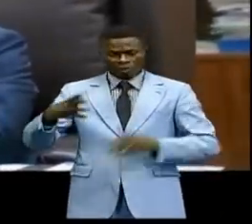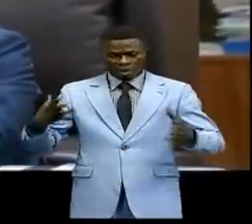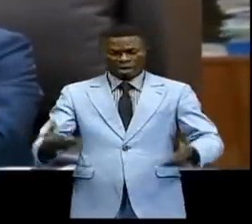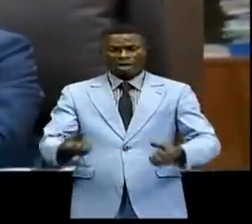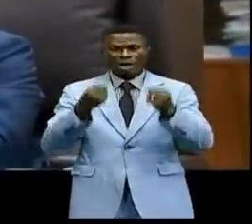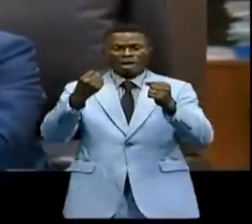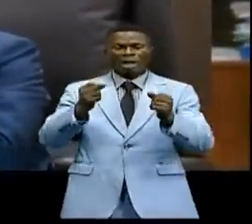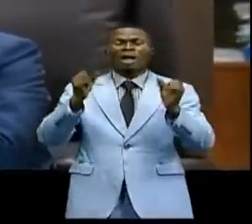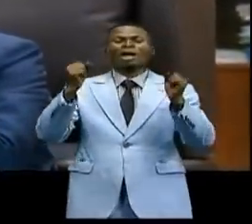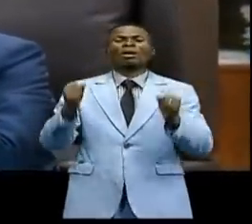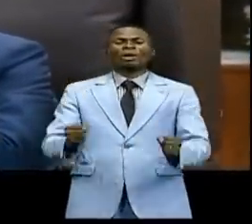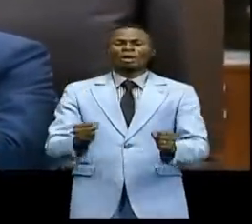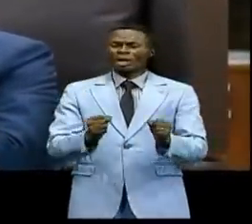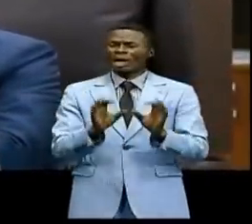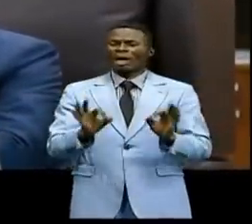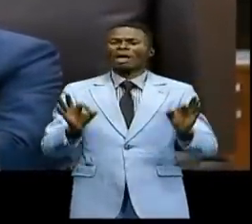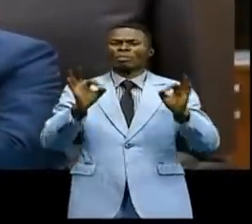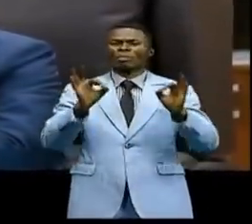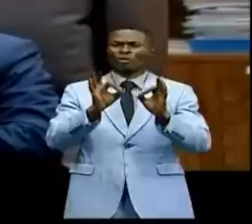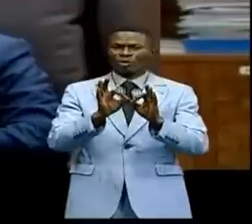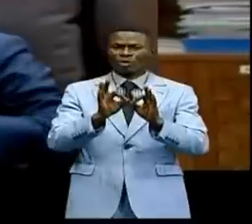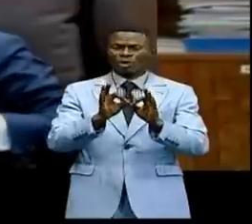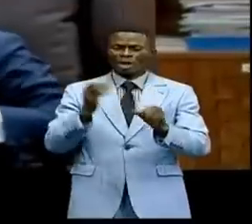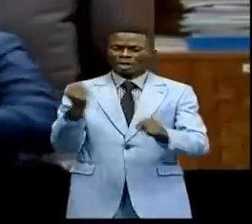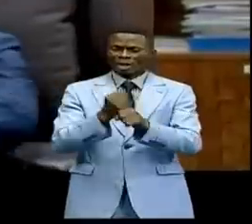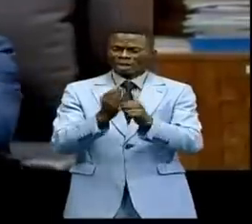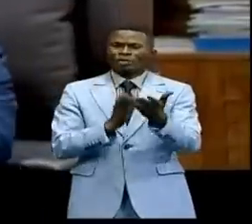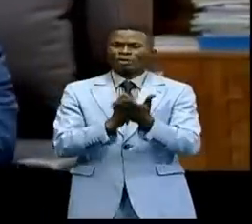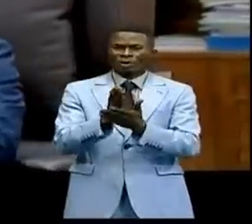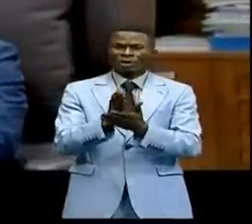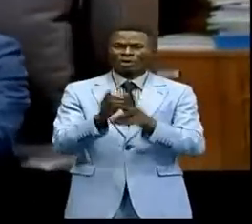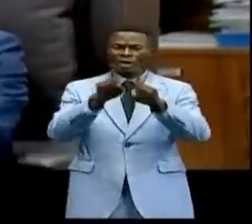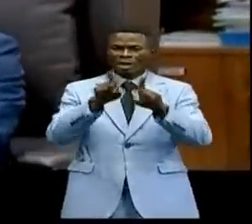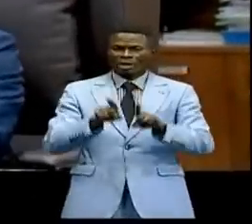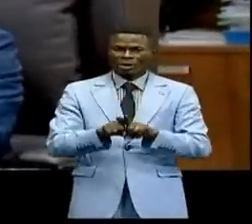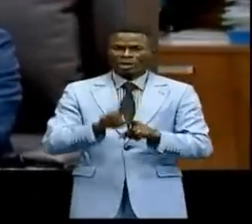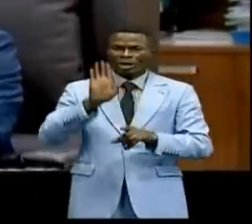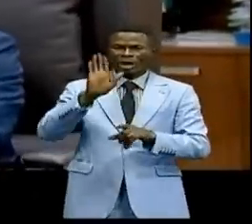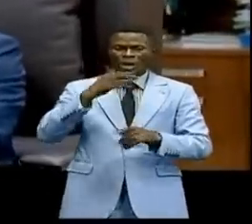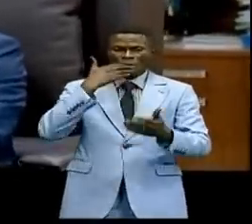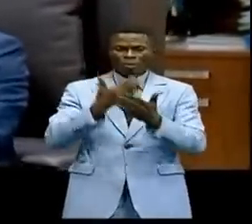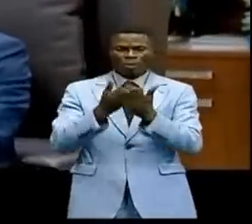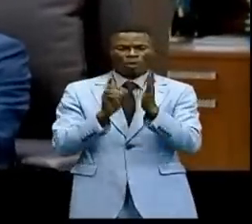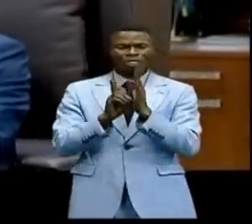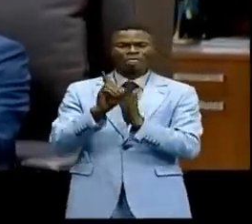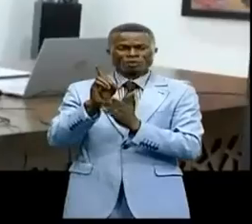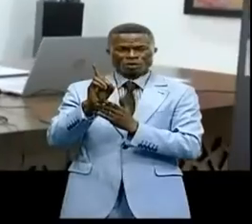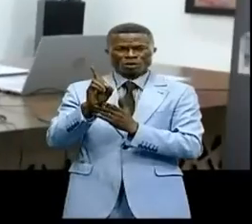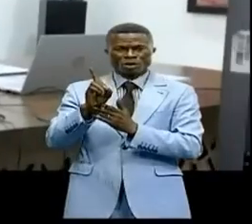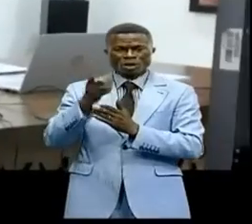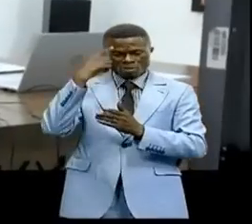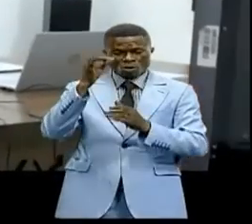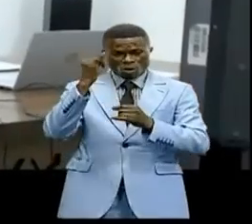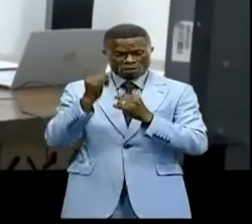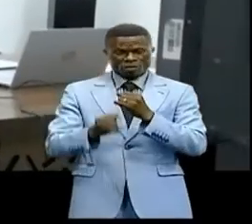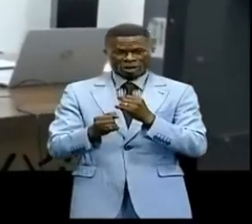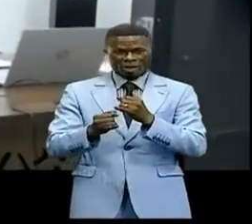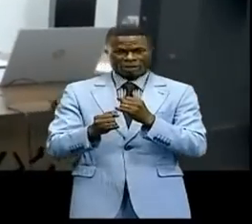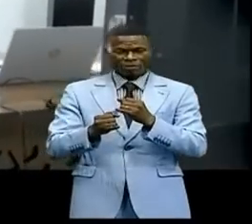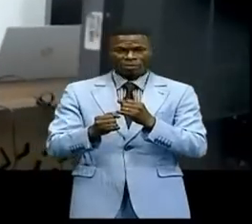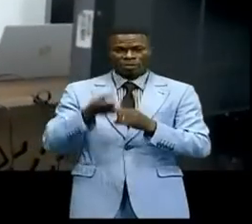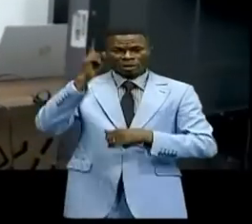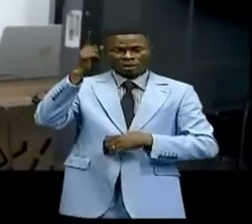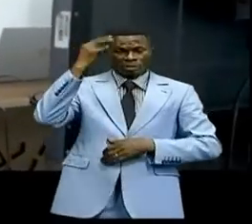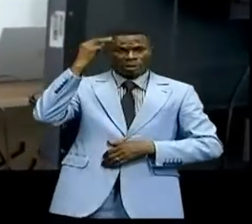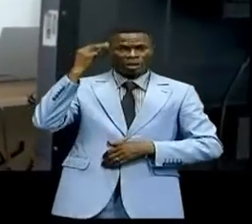la stabilité nécessaire à leur bon fonctionnement et à leur bon développement. Pour terminer, le